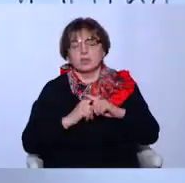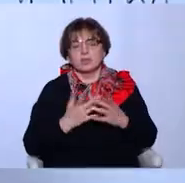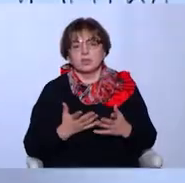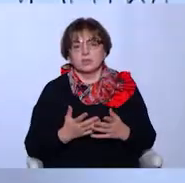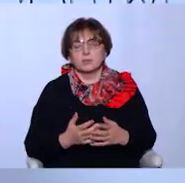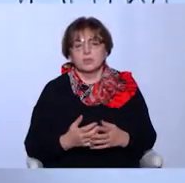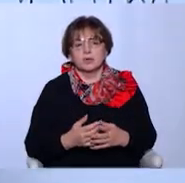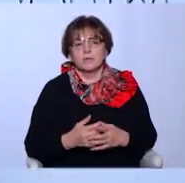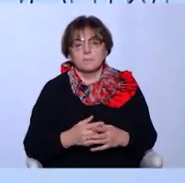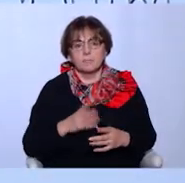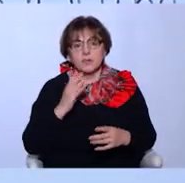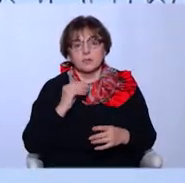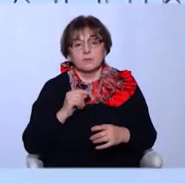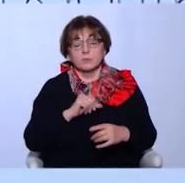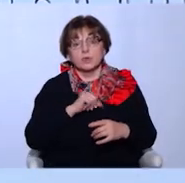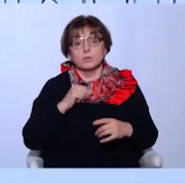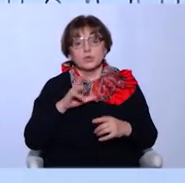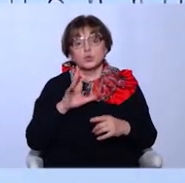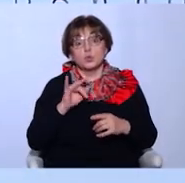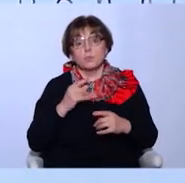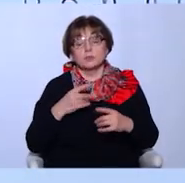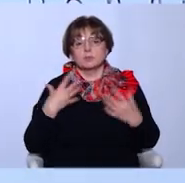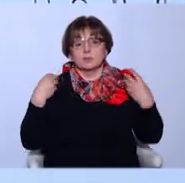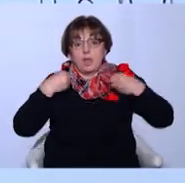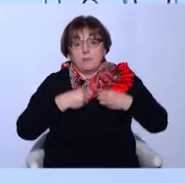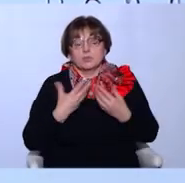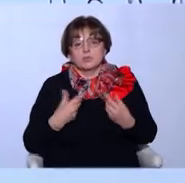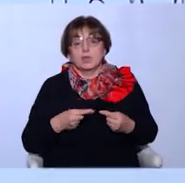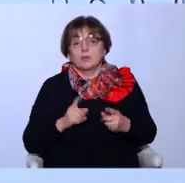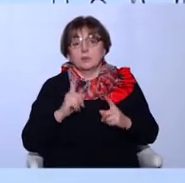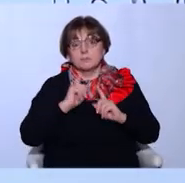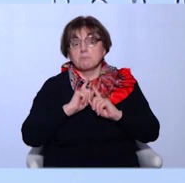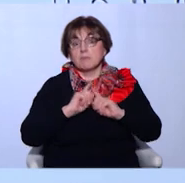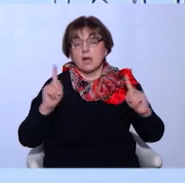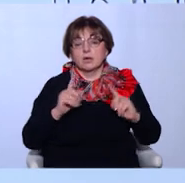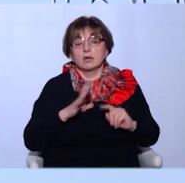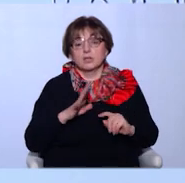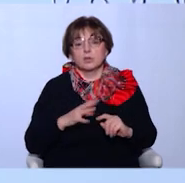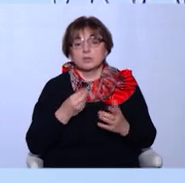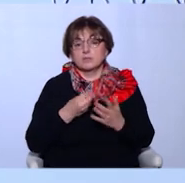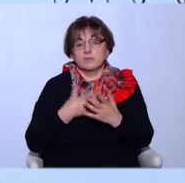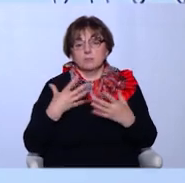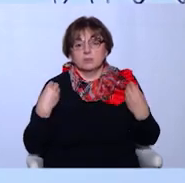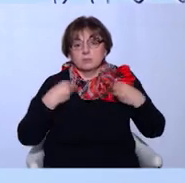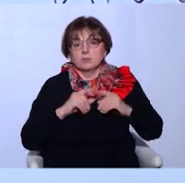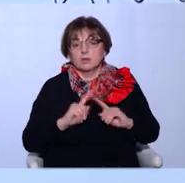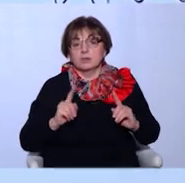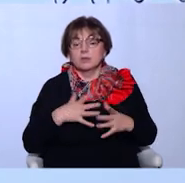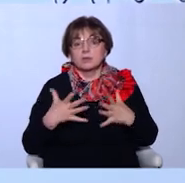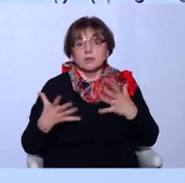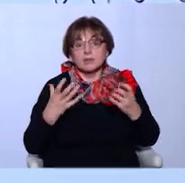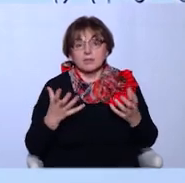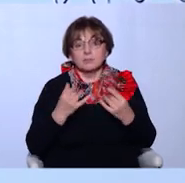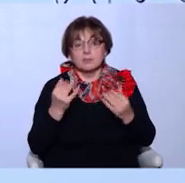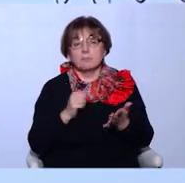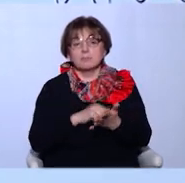იცით მოგეხსენებათ ახლა რომ ძვირფასი ჯუბის ტარება, სამოსის ტარება, ალბათ გამორჩეული, ესეც გახდა ალბათ მისი გადაცების მიზეზი,